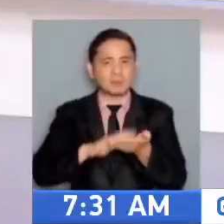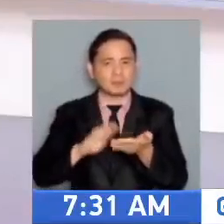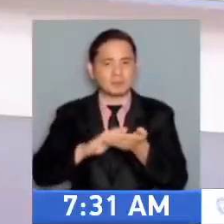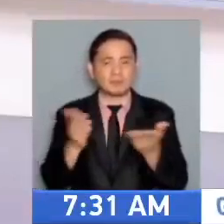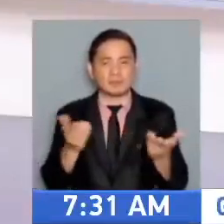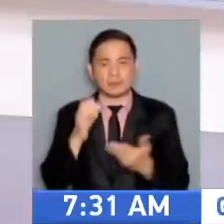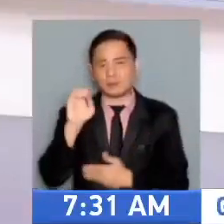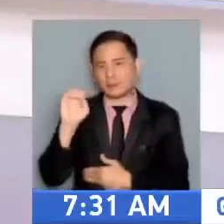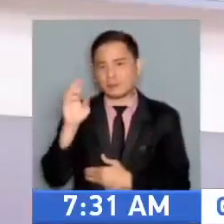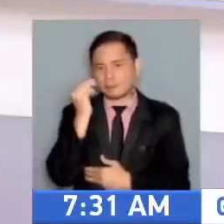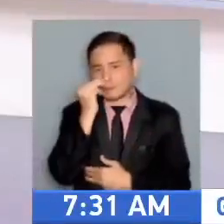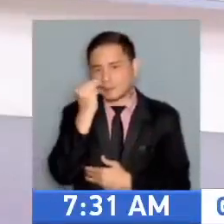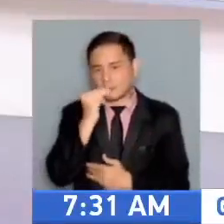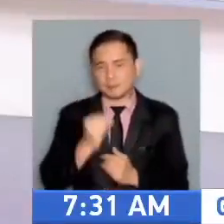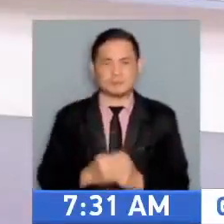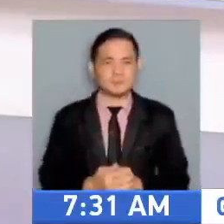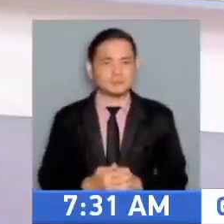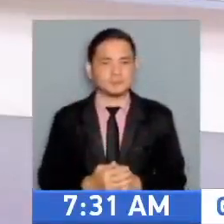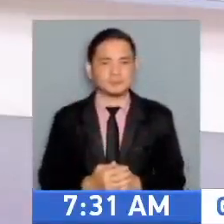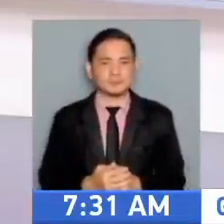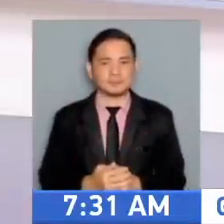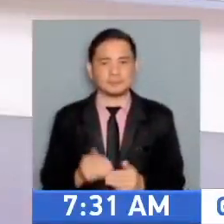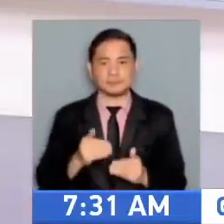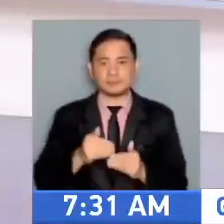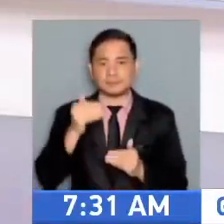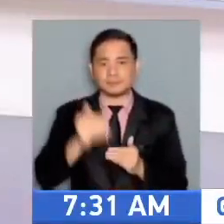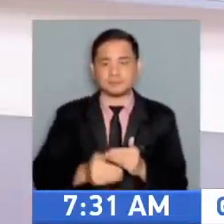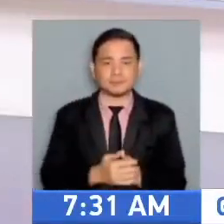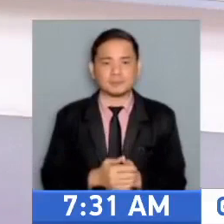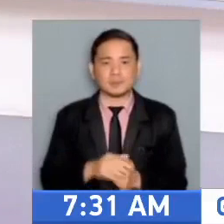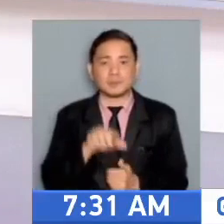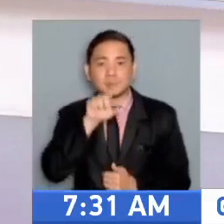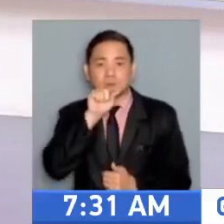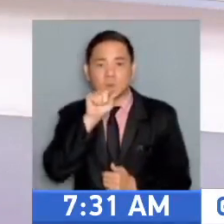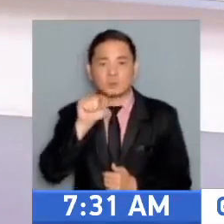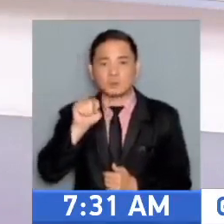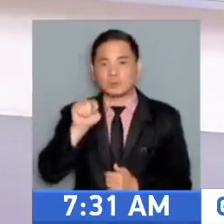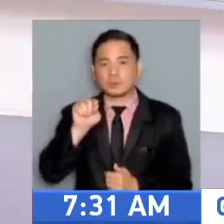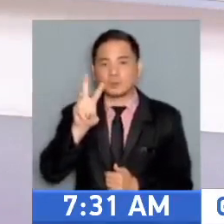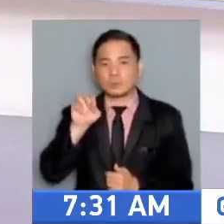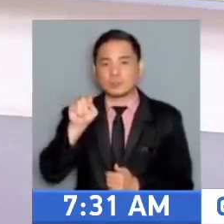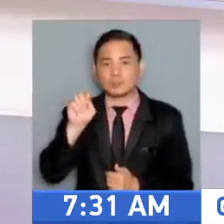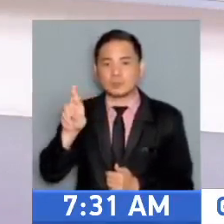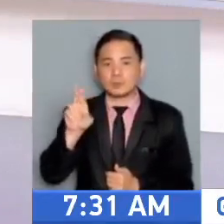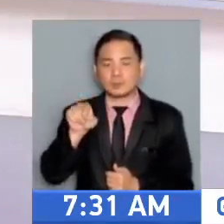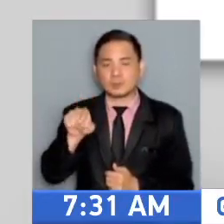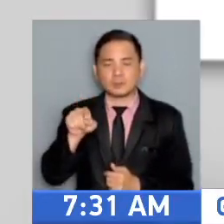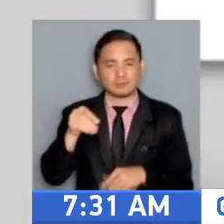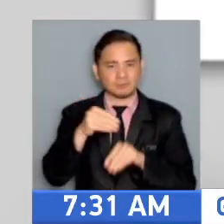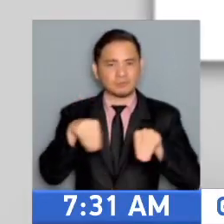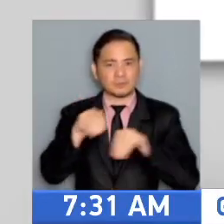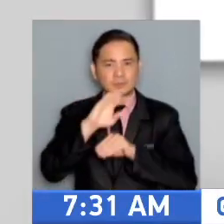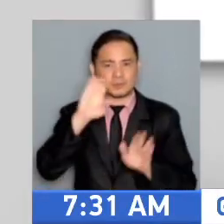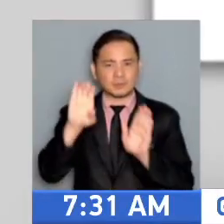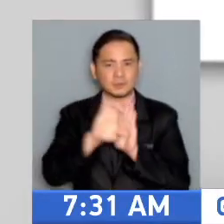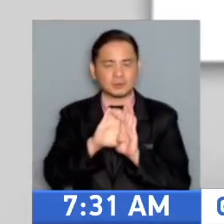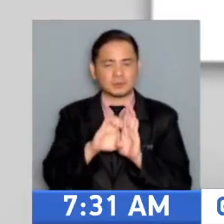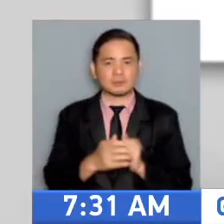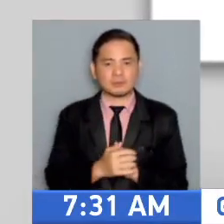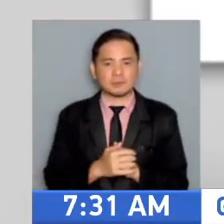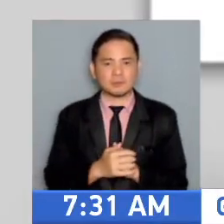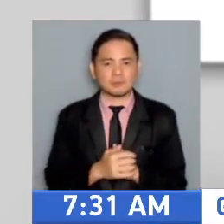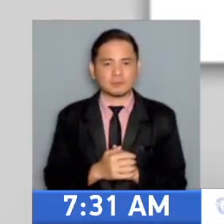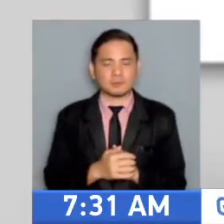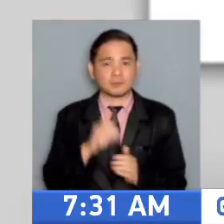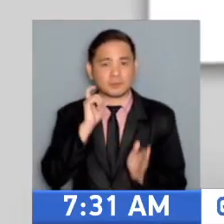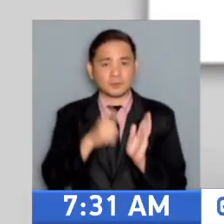Pinalitan ng social media platform na Twitter ang kanilang logo ng imahe ng isang aso na Shiba Inu. Napansin ng ilang Twitter users na napalitan ang